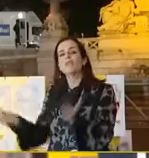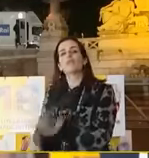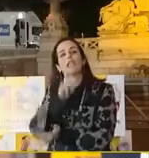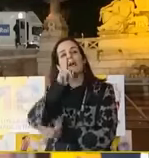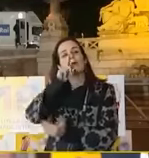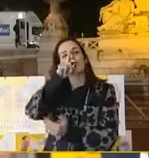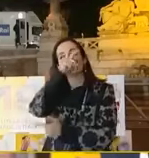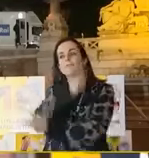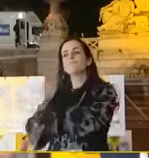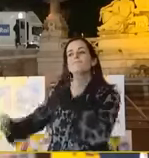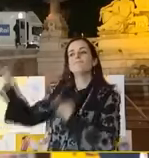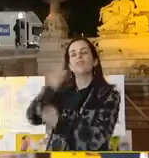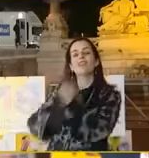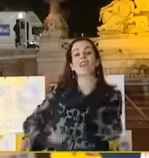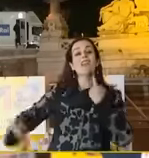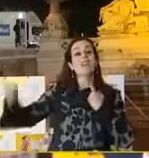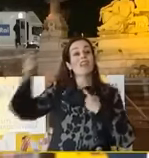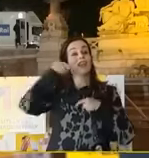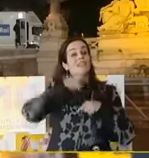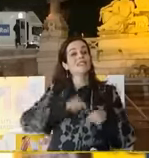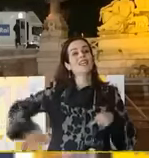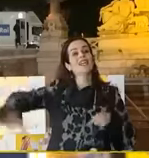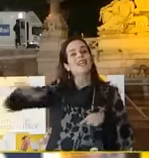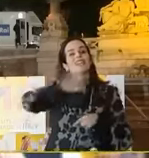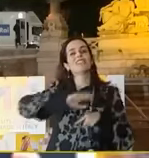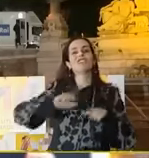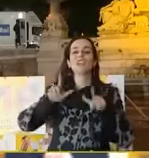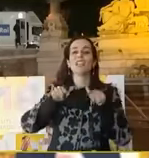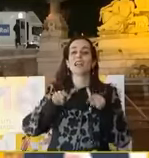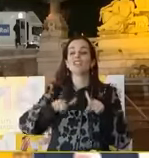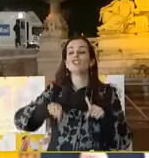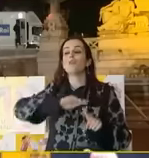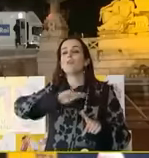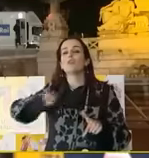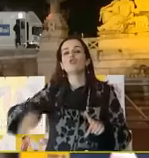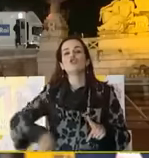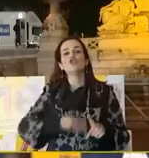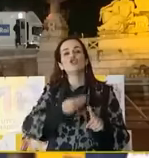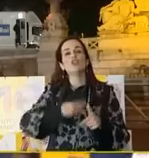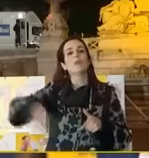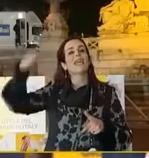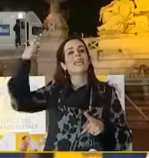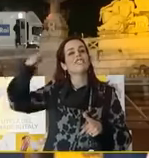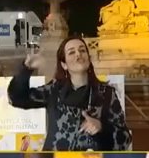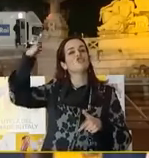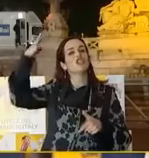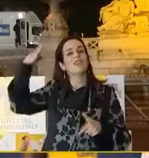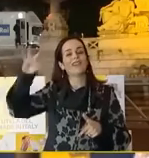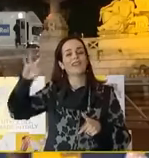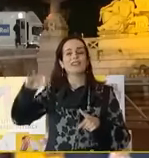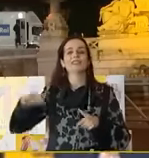nostra regione per conoscere i posti dove quelle eccellenze hanno avuto origine. E daremo una